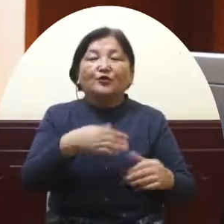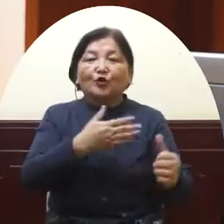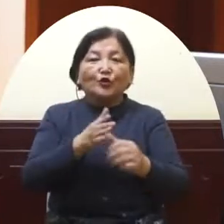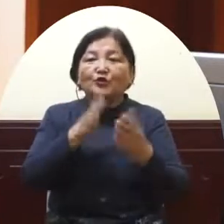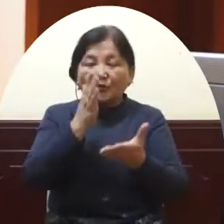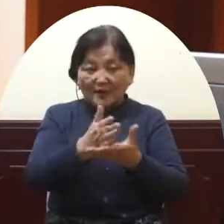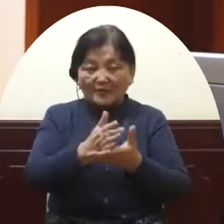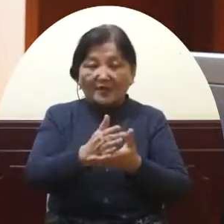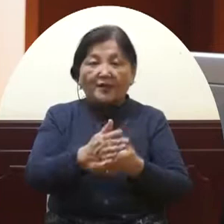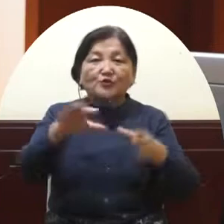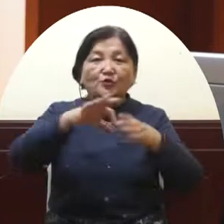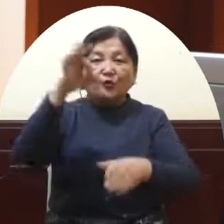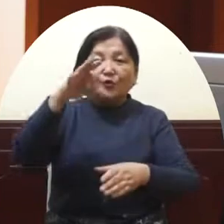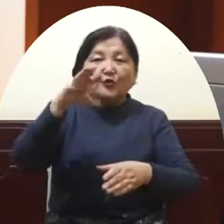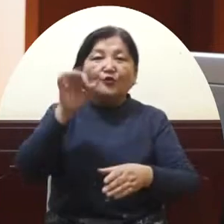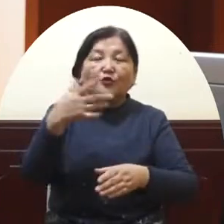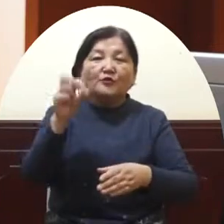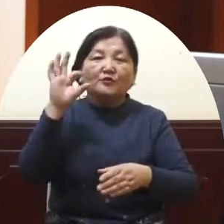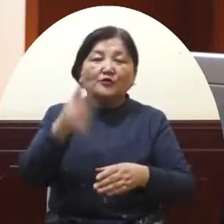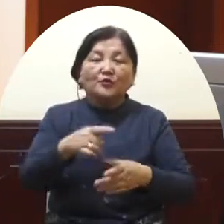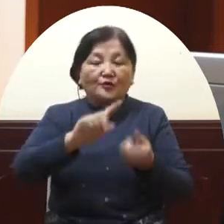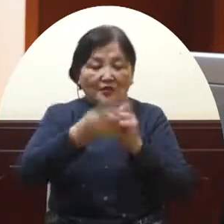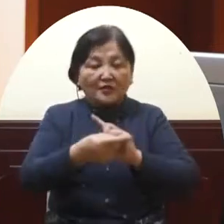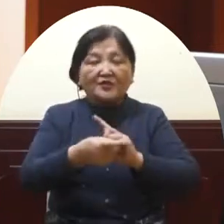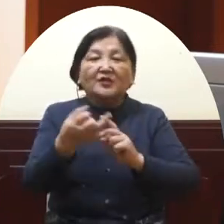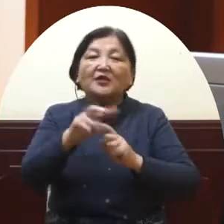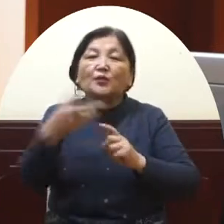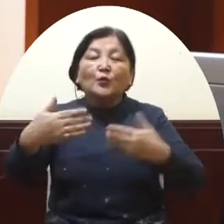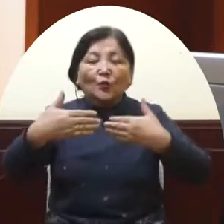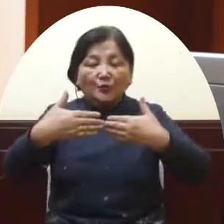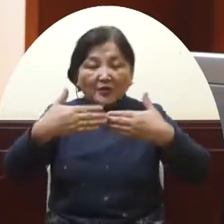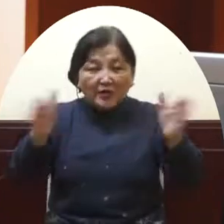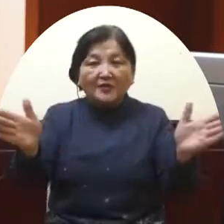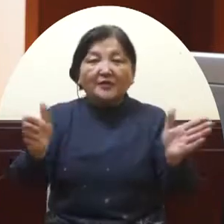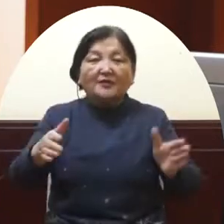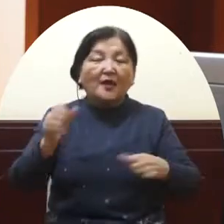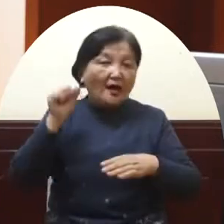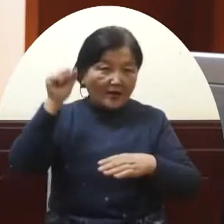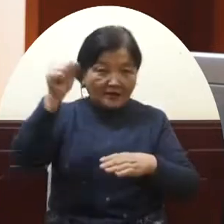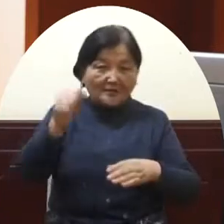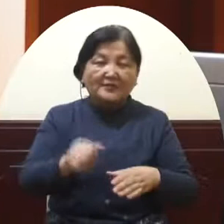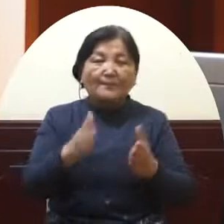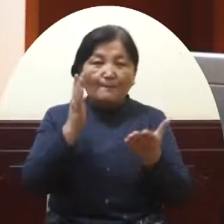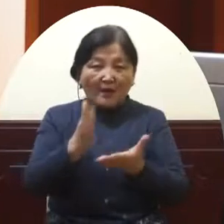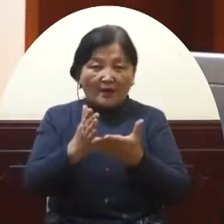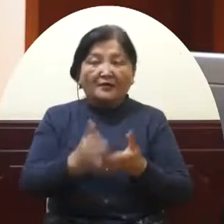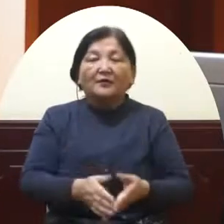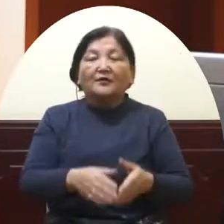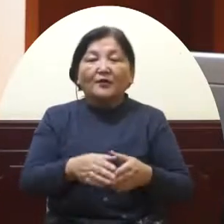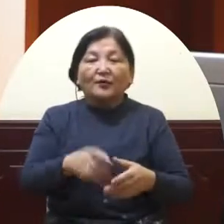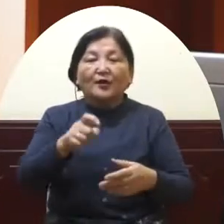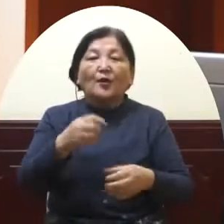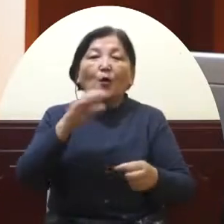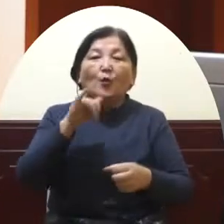тогтолцоог өөрчлөх илүү ардчилсан нээлттэй ил тод байх үүднээс сонголт хийхгүй улс төрийн хүсэл зориг